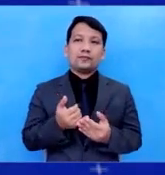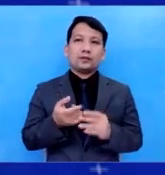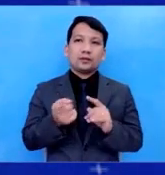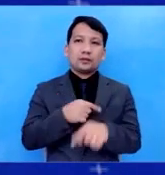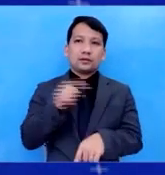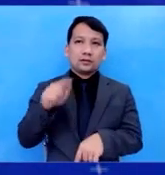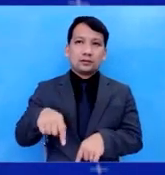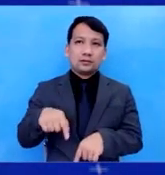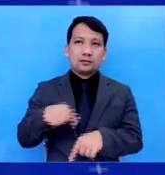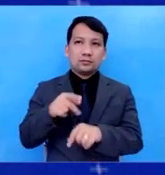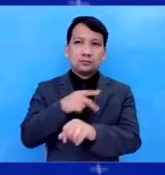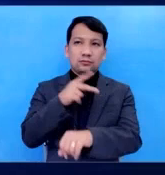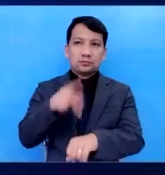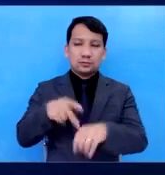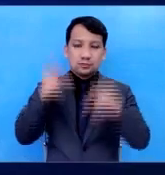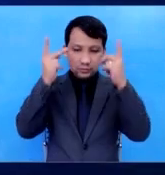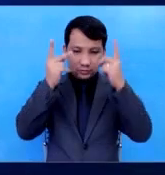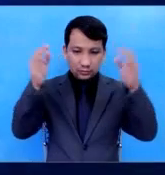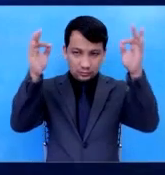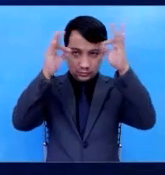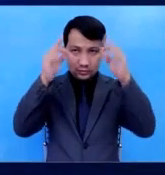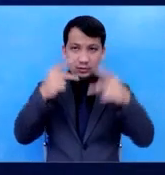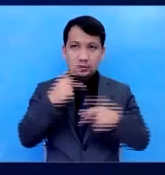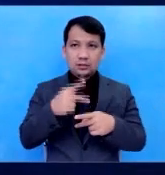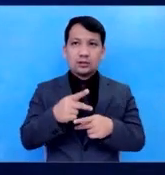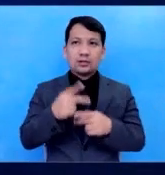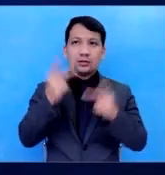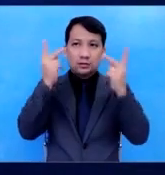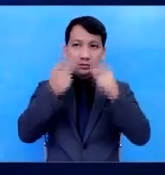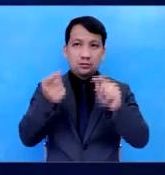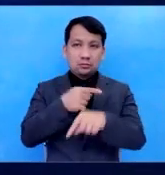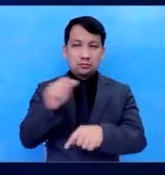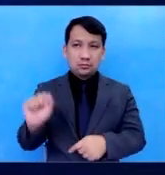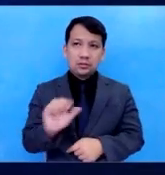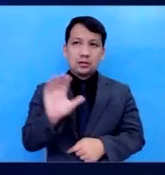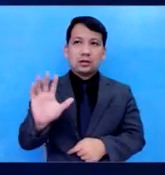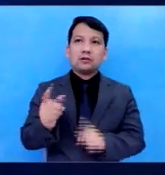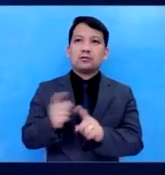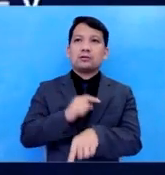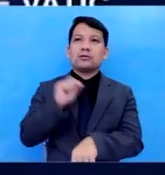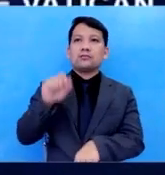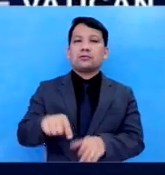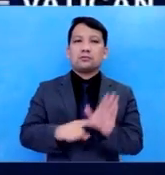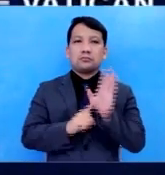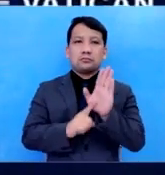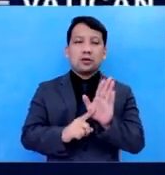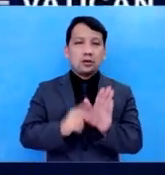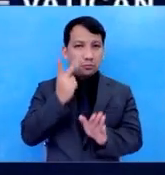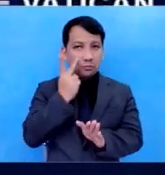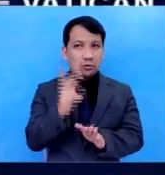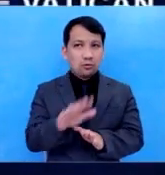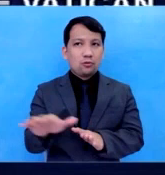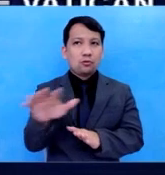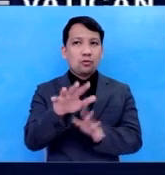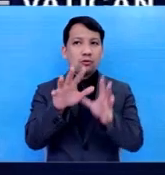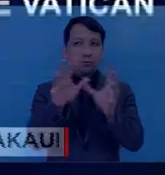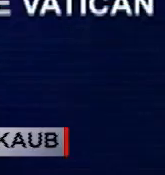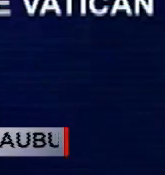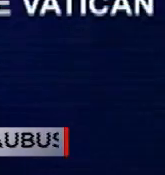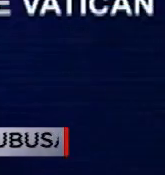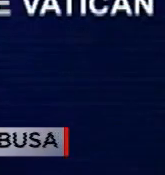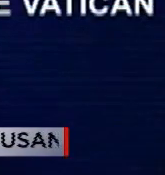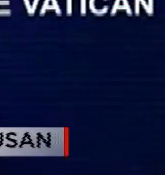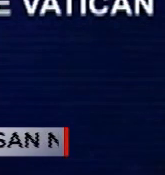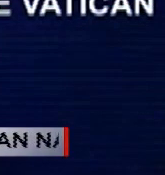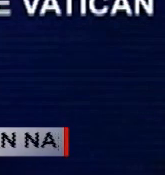sa Pilipinas. Kung magkaroon ng isang Pope from Asia, talagang makikita mo na buong mundo na